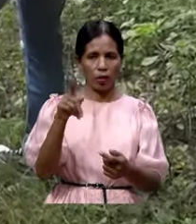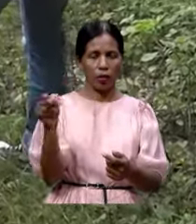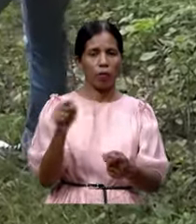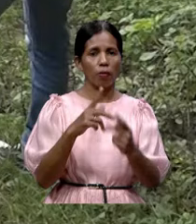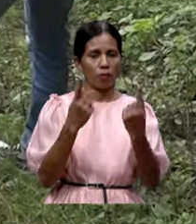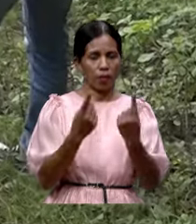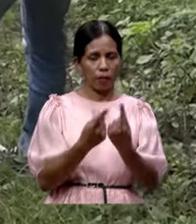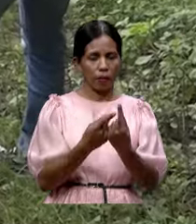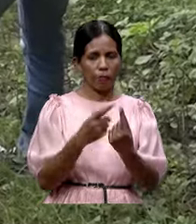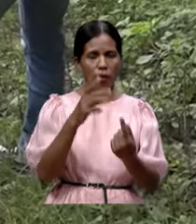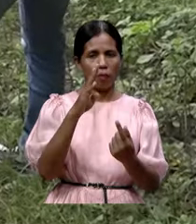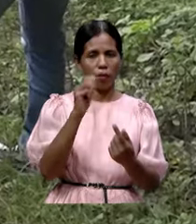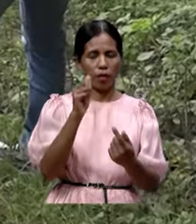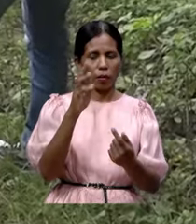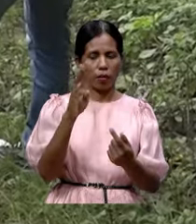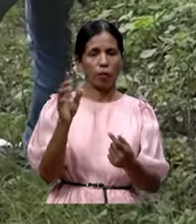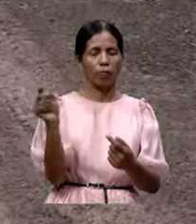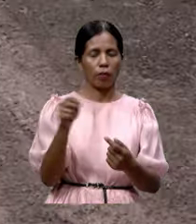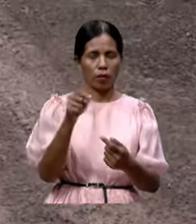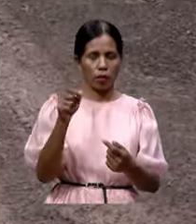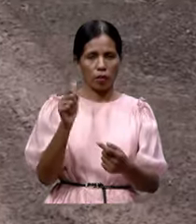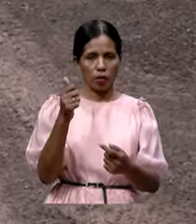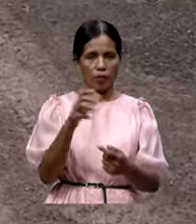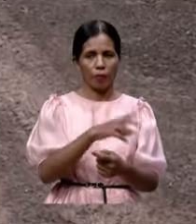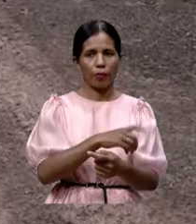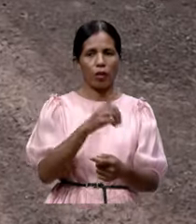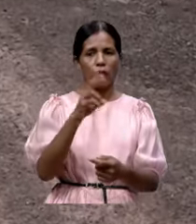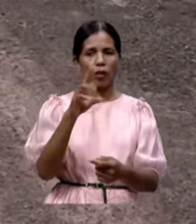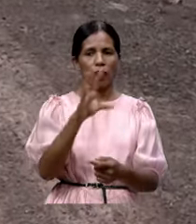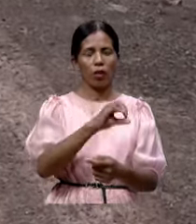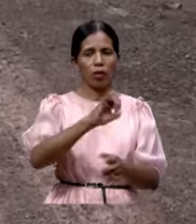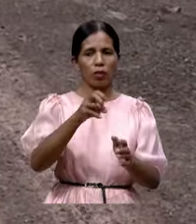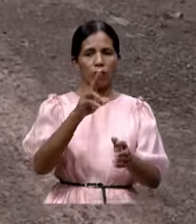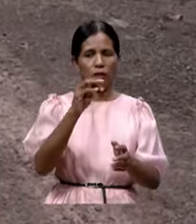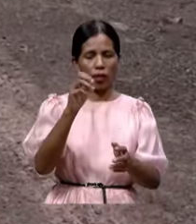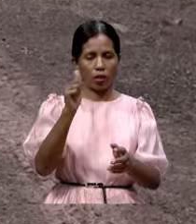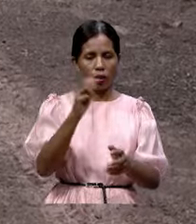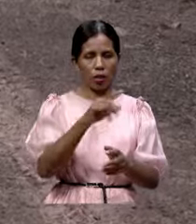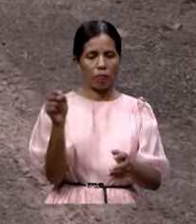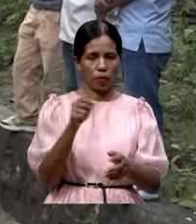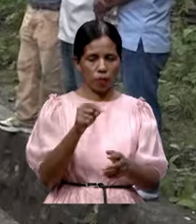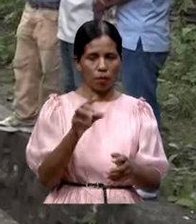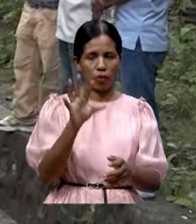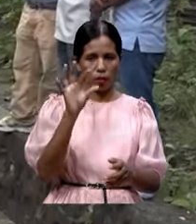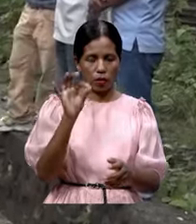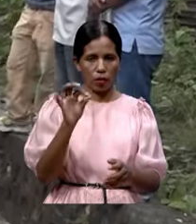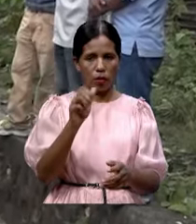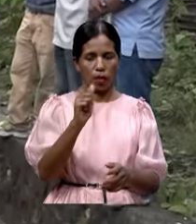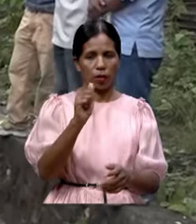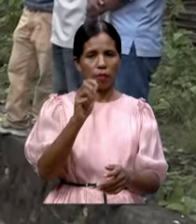empresa Barber ho persentu sanulu Dupas Unipessoal no Juniadi Unipessoal ho persentu sia